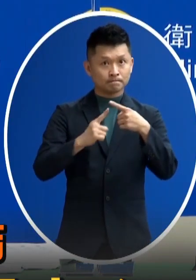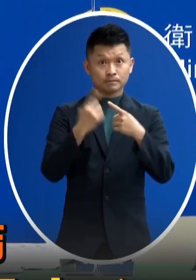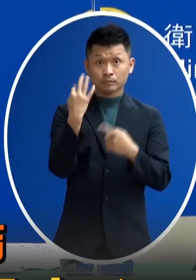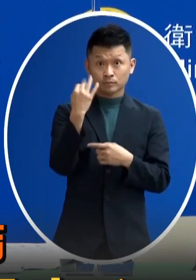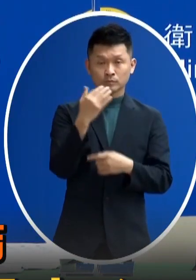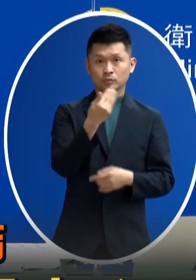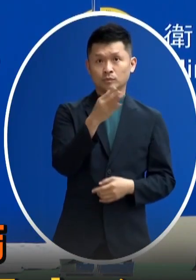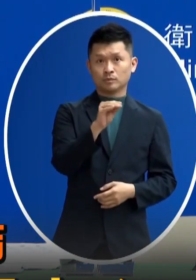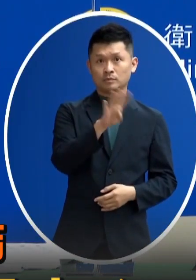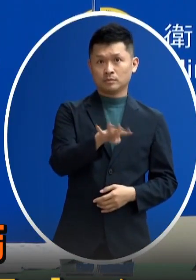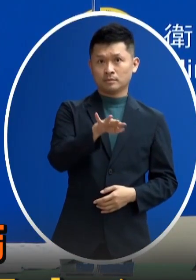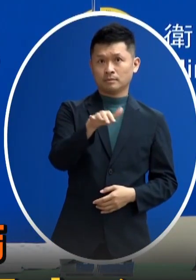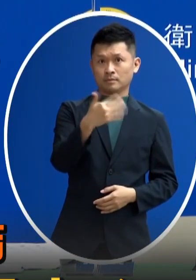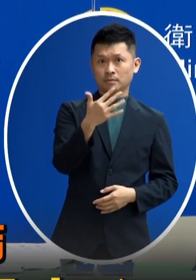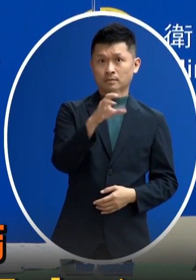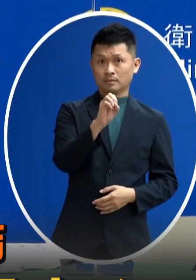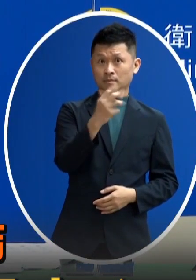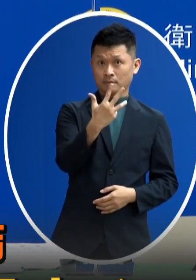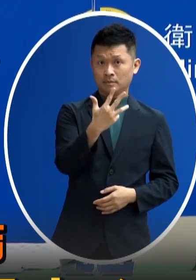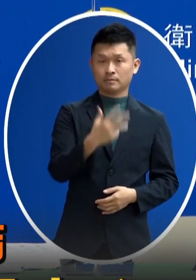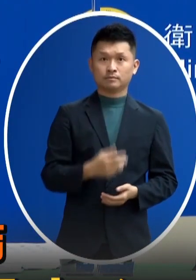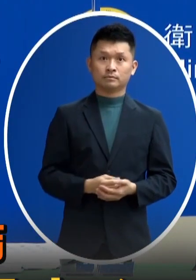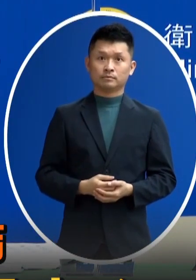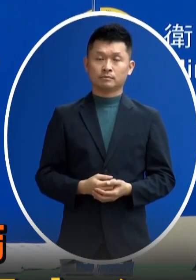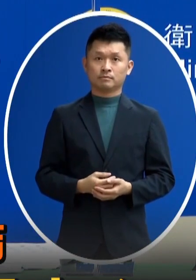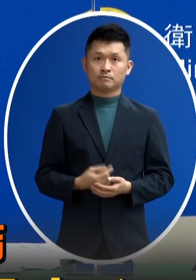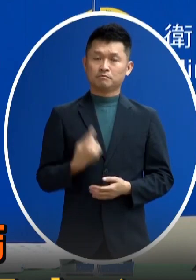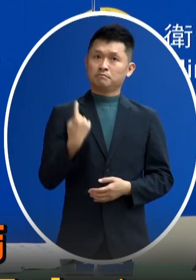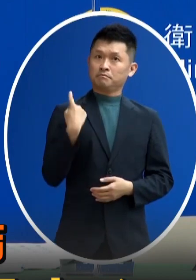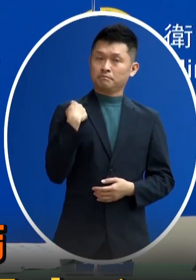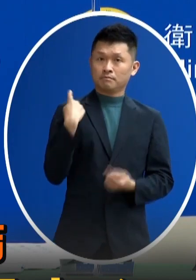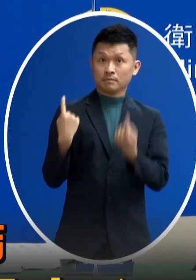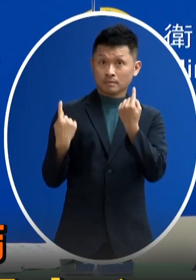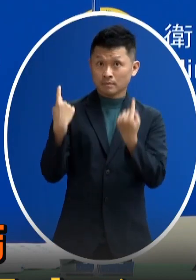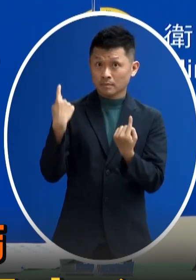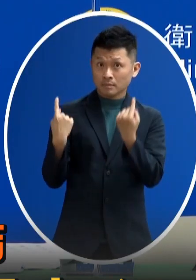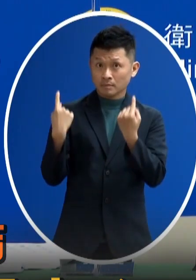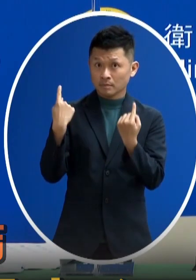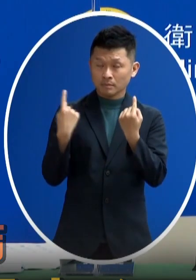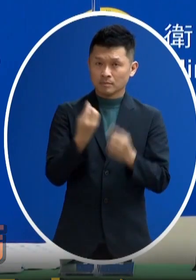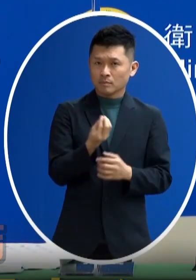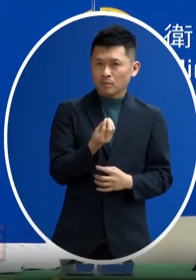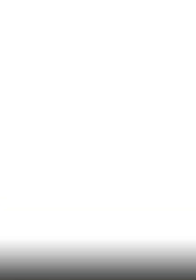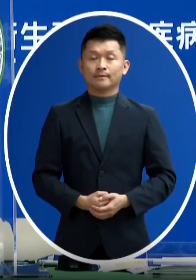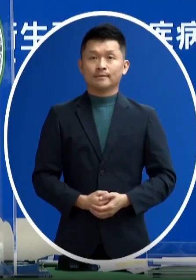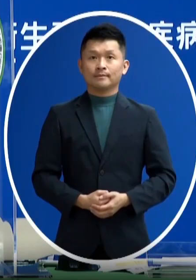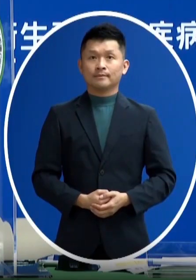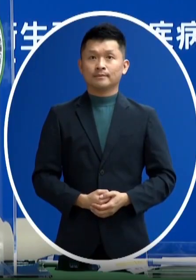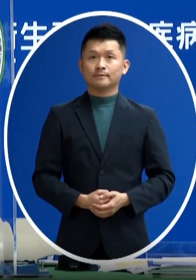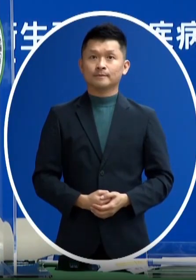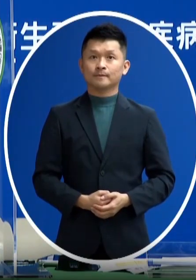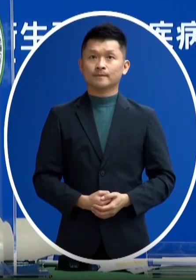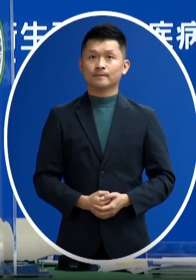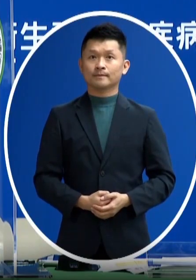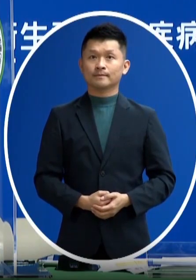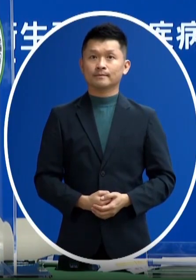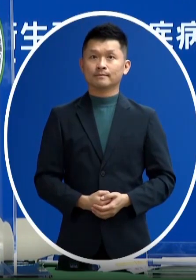有94808位，那看起来是比前一天比昨天还来得多一些。 当然